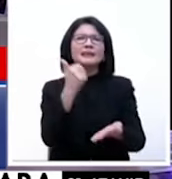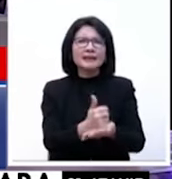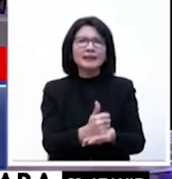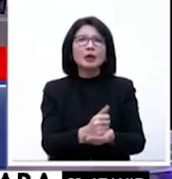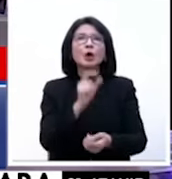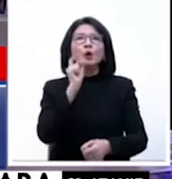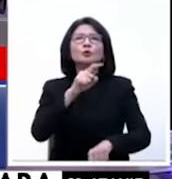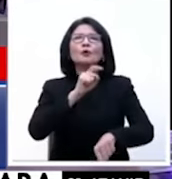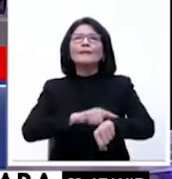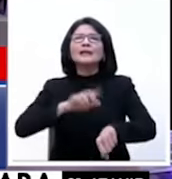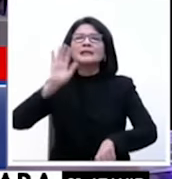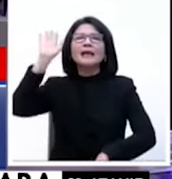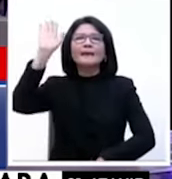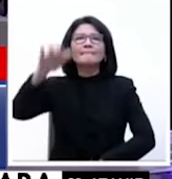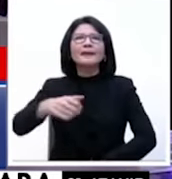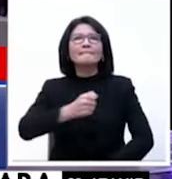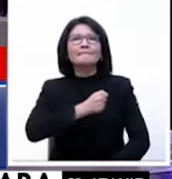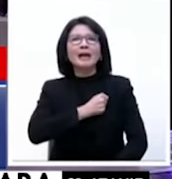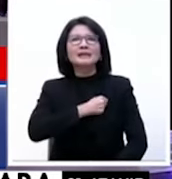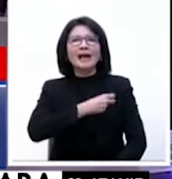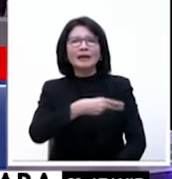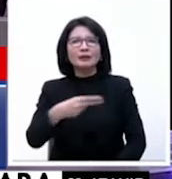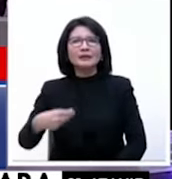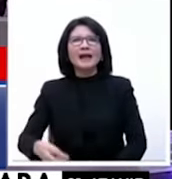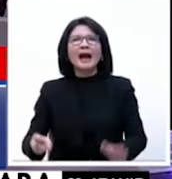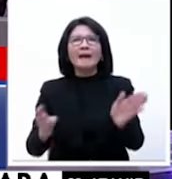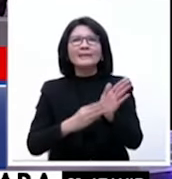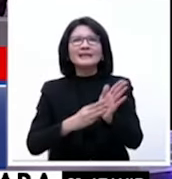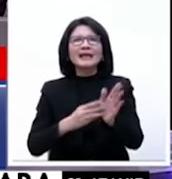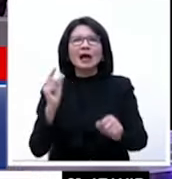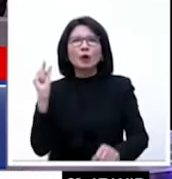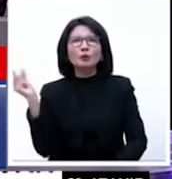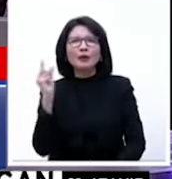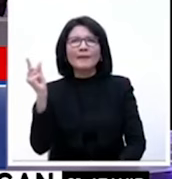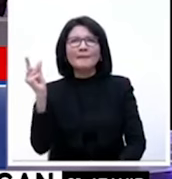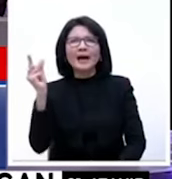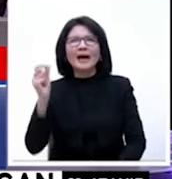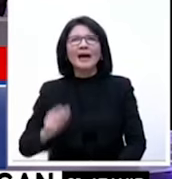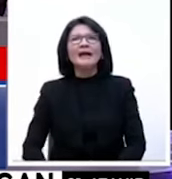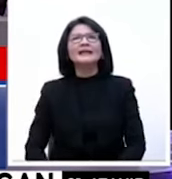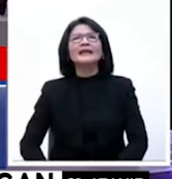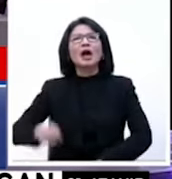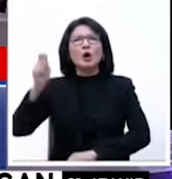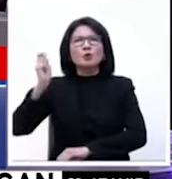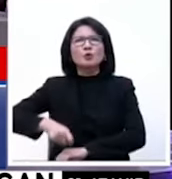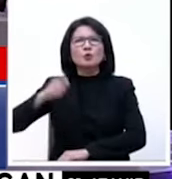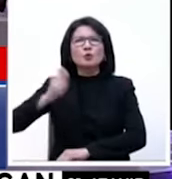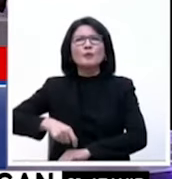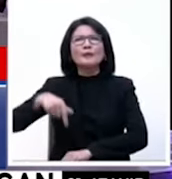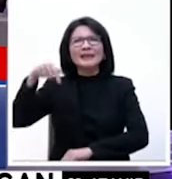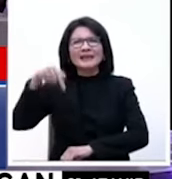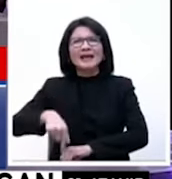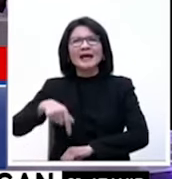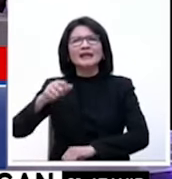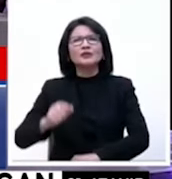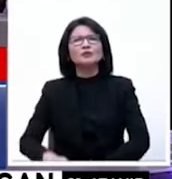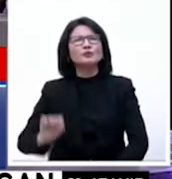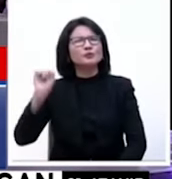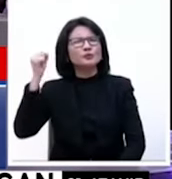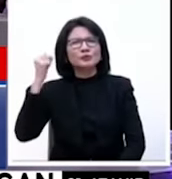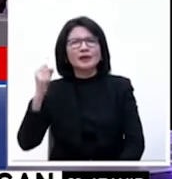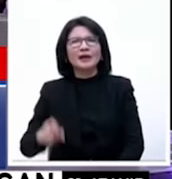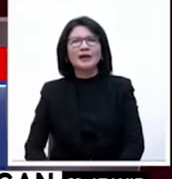untuk masa depan bangsa masalah utamanya adalah pedang hukum kita itu tumpul